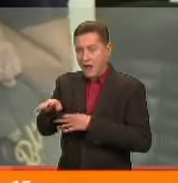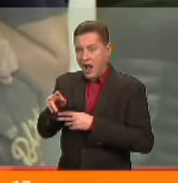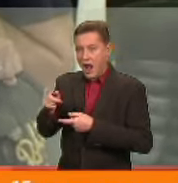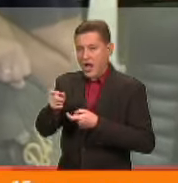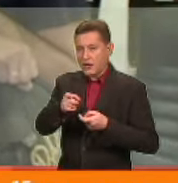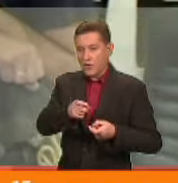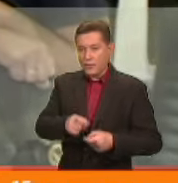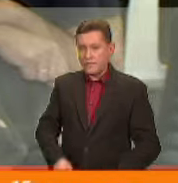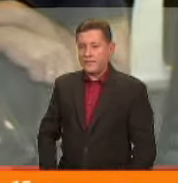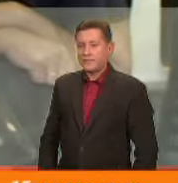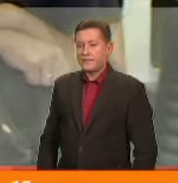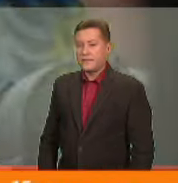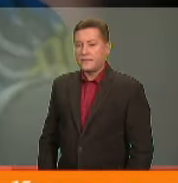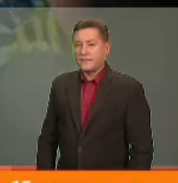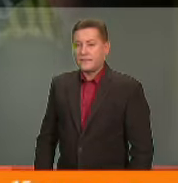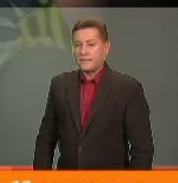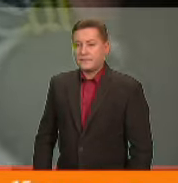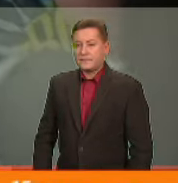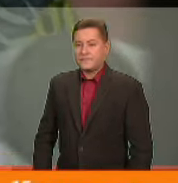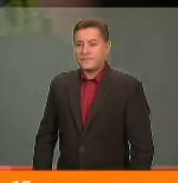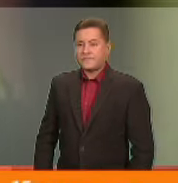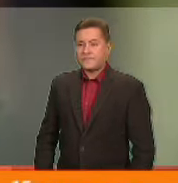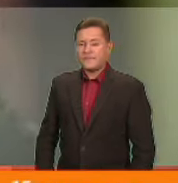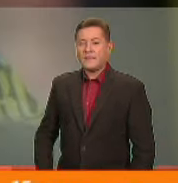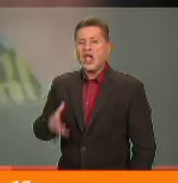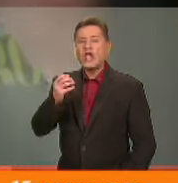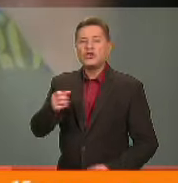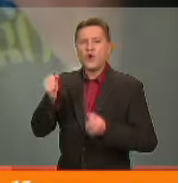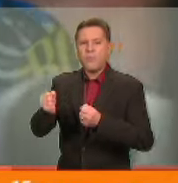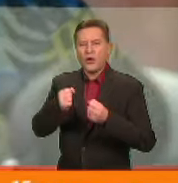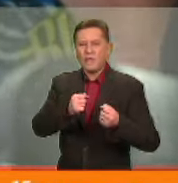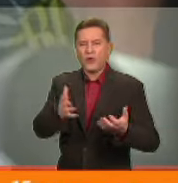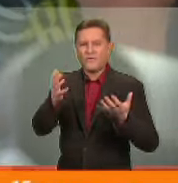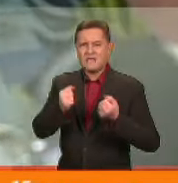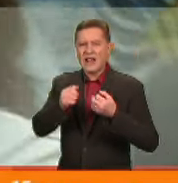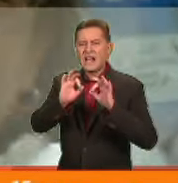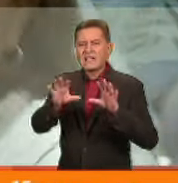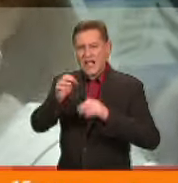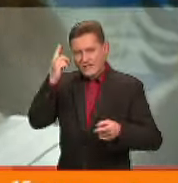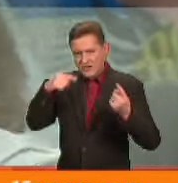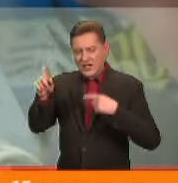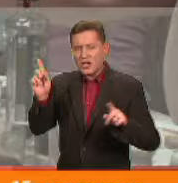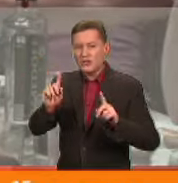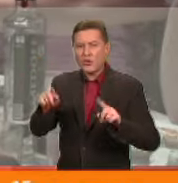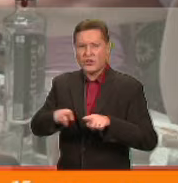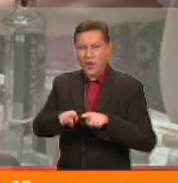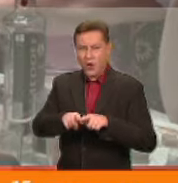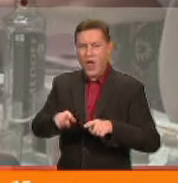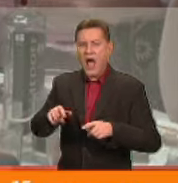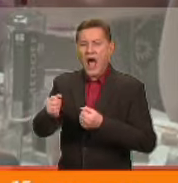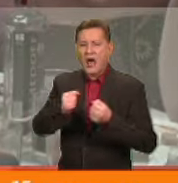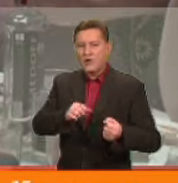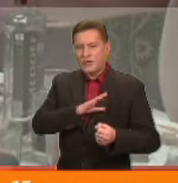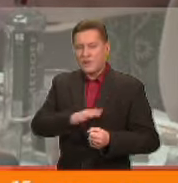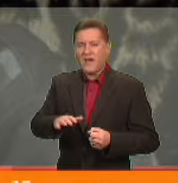Журналисты не так. Так относится к Пореченкову. Ты еще пулемет взял и валишь, и рассказываешь сказки, что из такого оружия бывают холостые. Ты представляешь, в